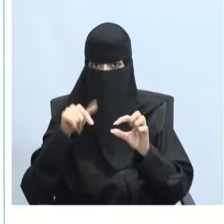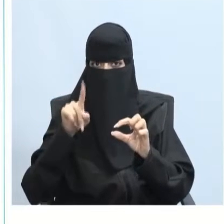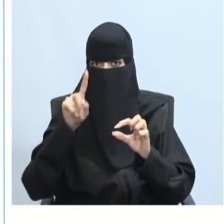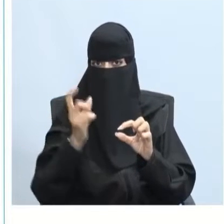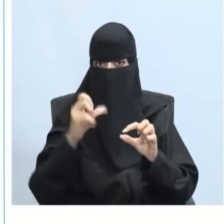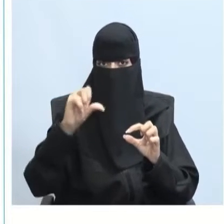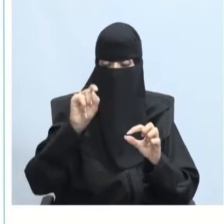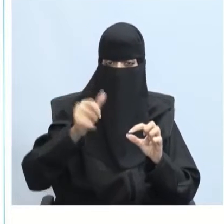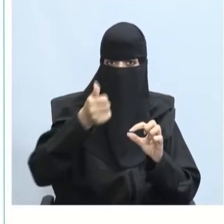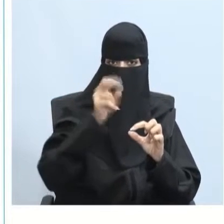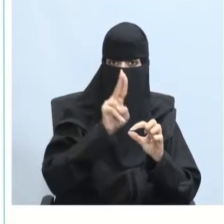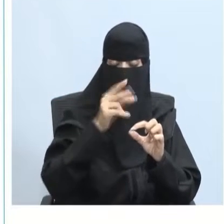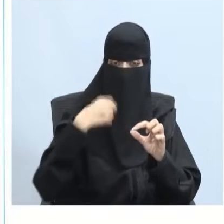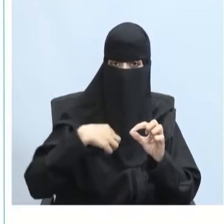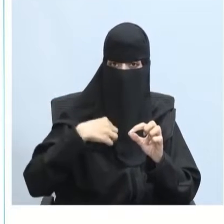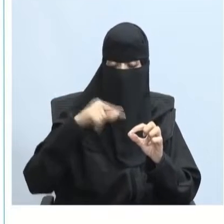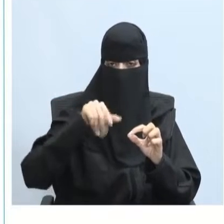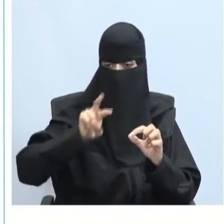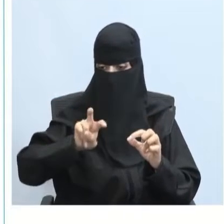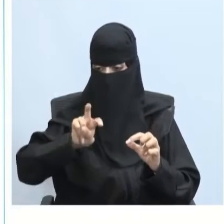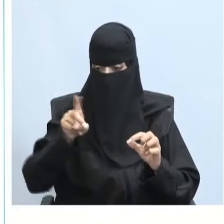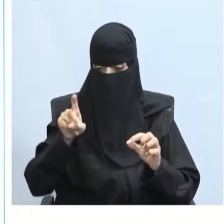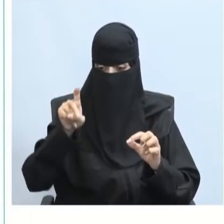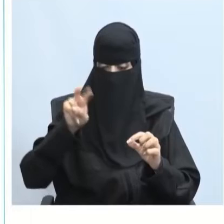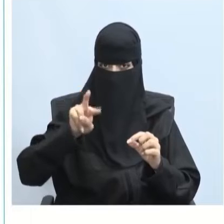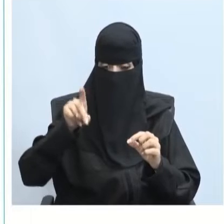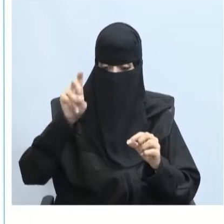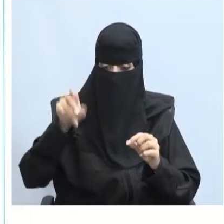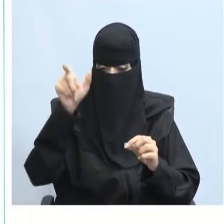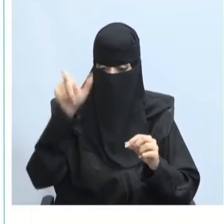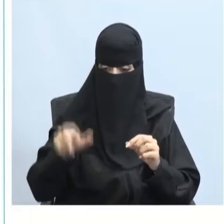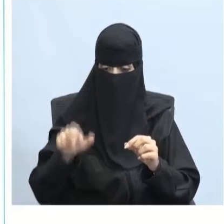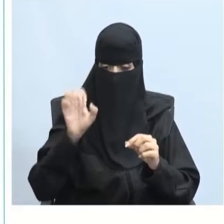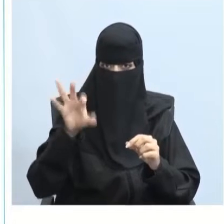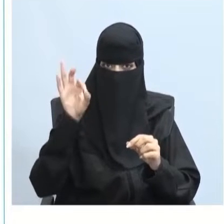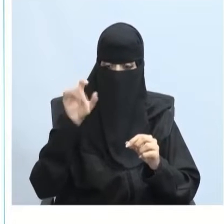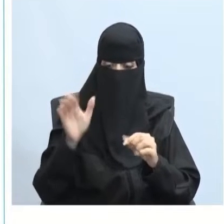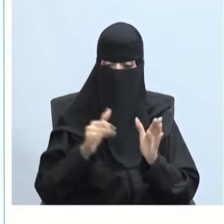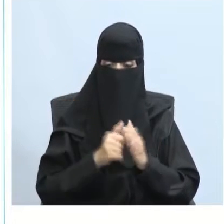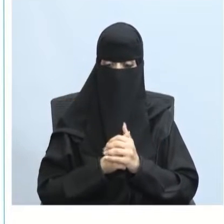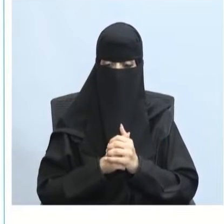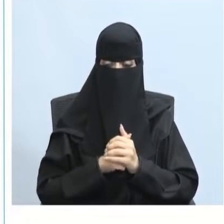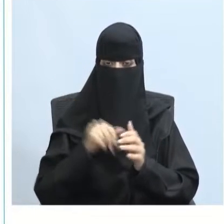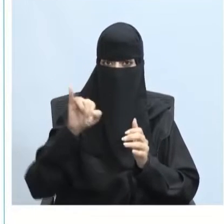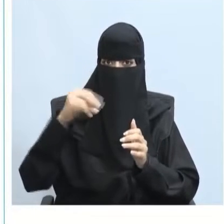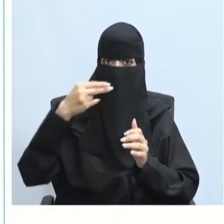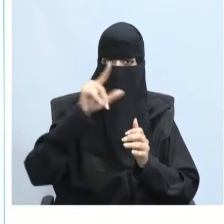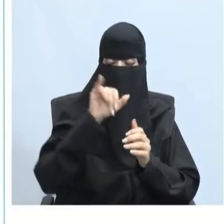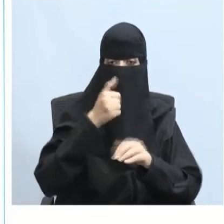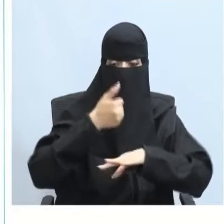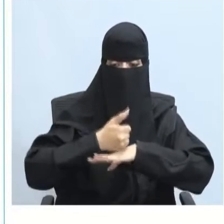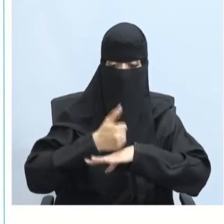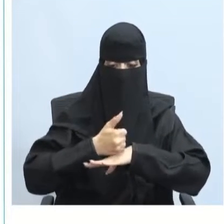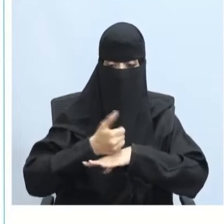تكس روبت من نافذه خصائص بروفات اللباس تظهر التي ستظهر